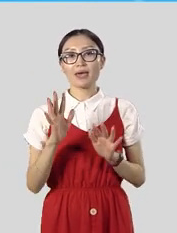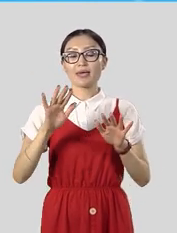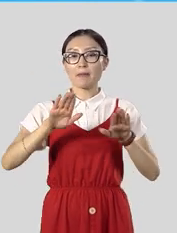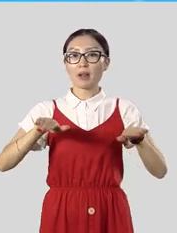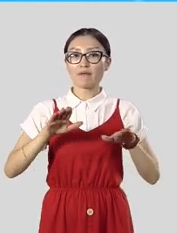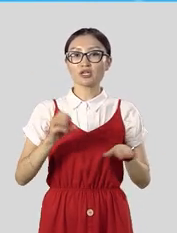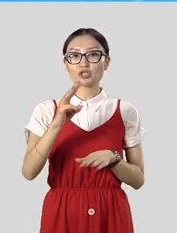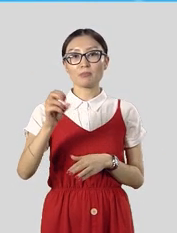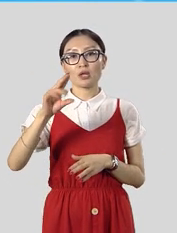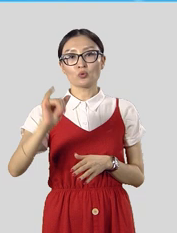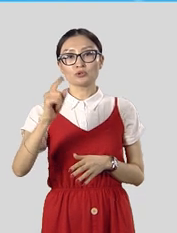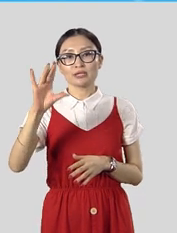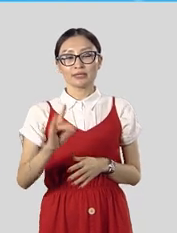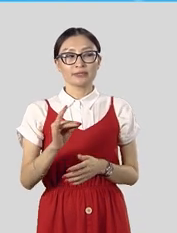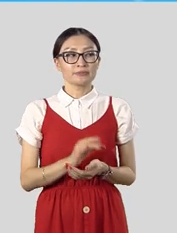плавающей медузы.